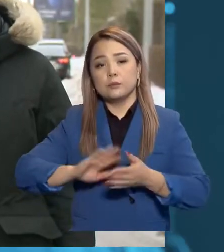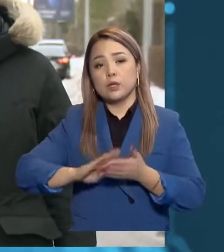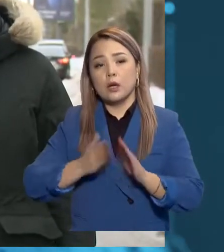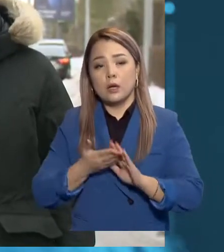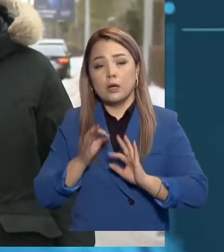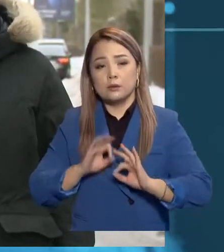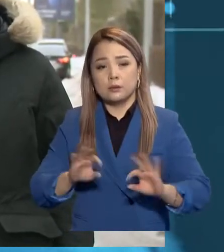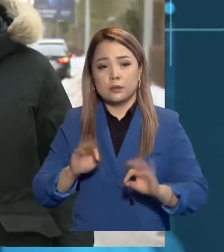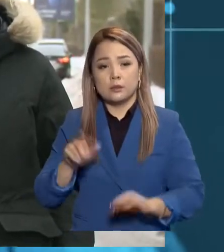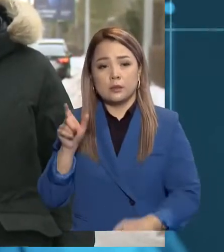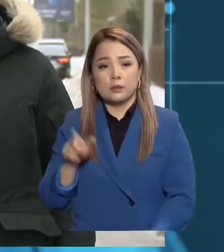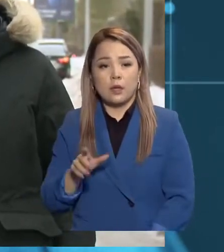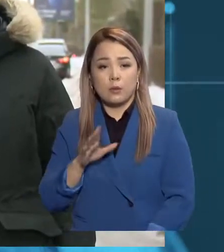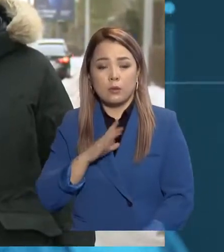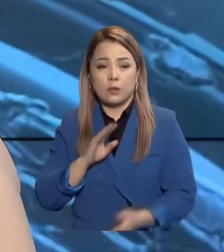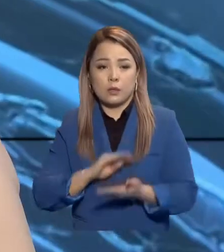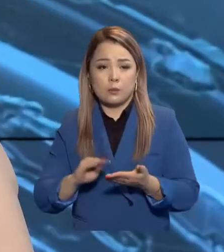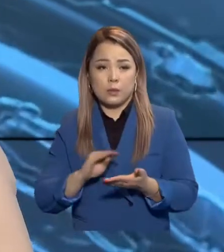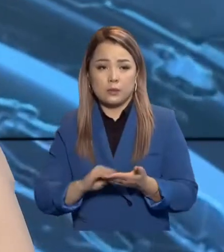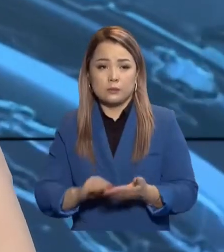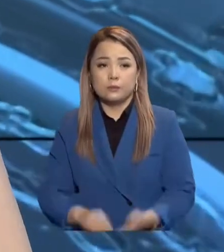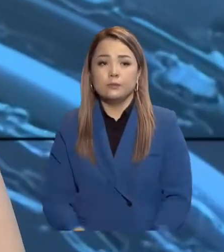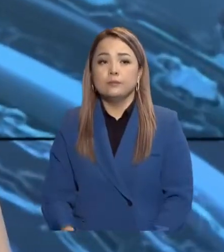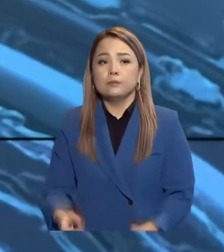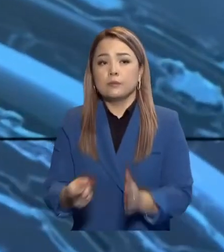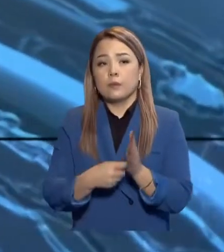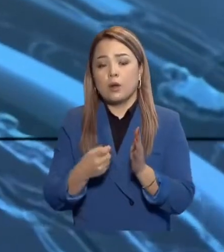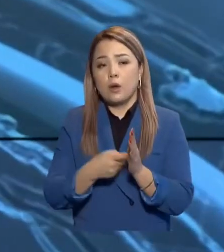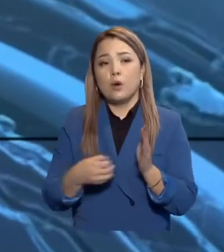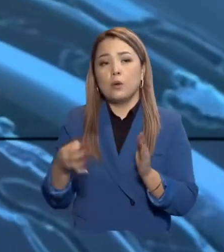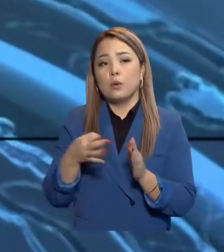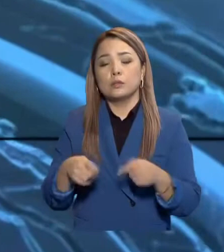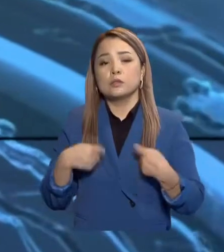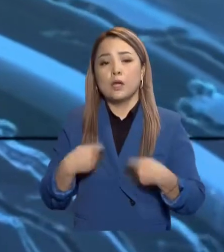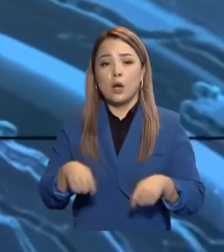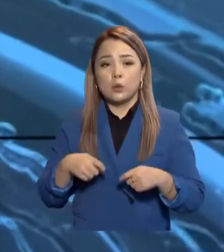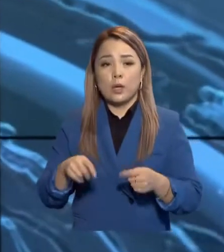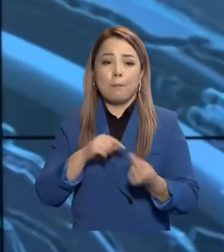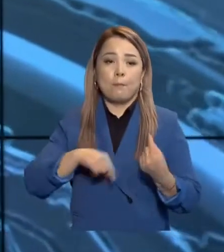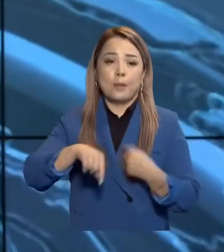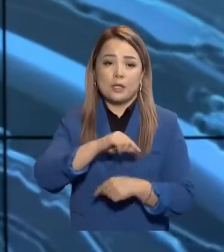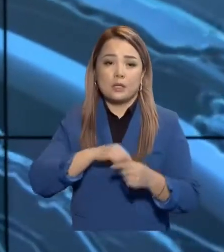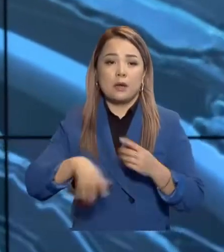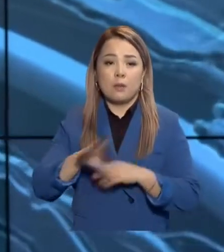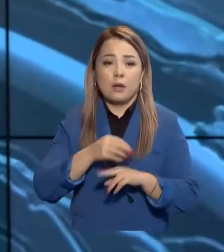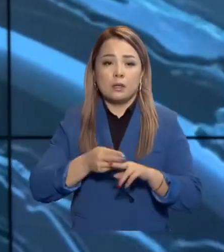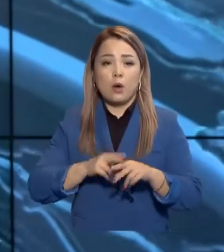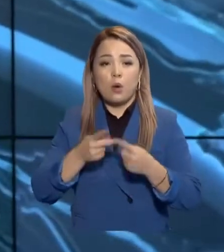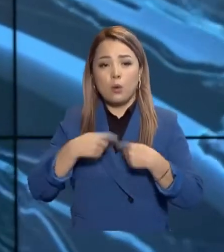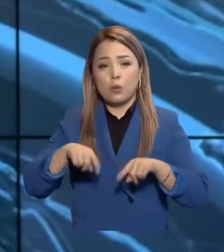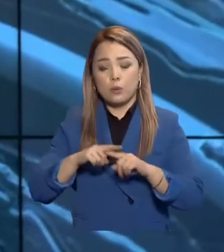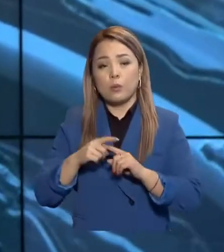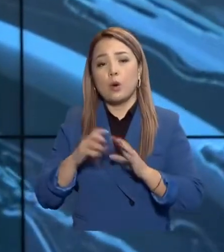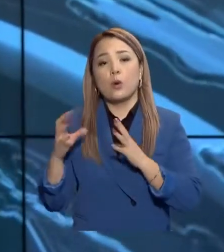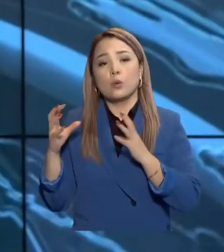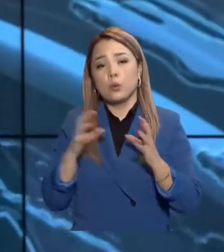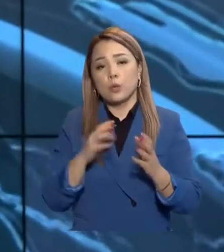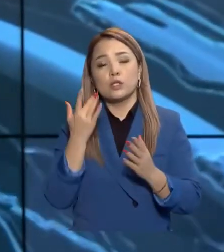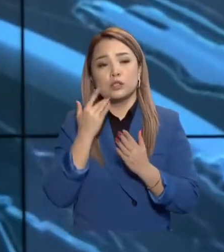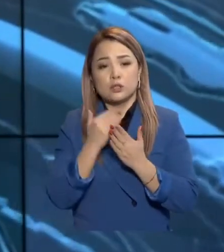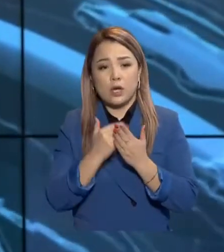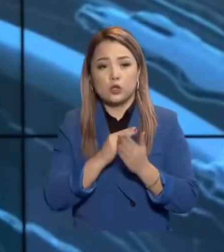Ғабит Бөкенбай. Қарағанды облысында сауда бизнес нысандарының барлығы қоғамдық көлік штаттық режимде жұмыс істеп